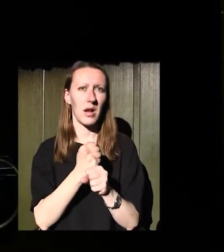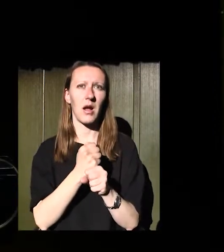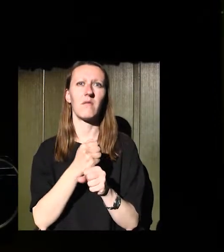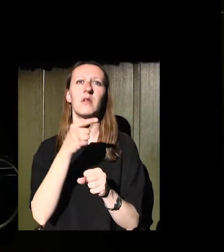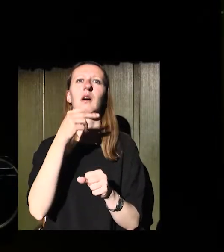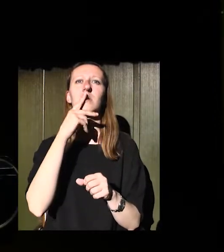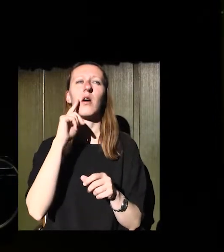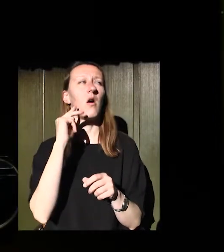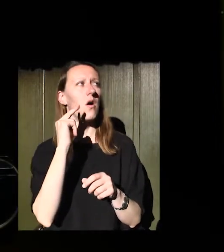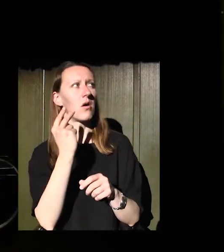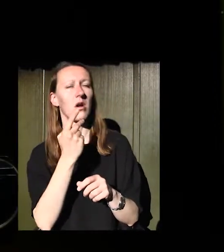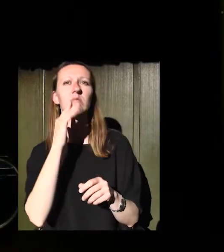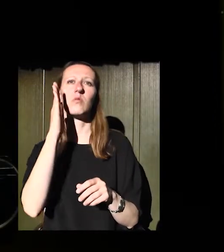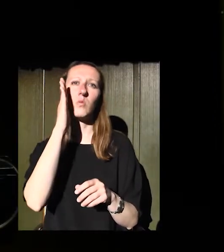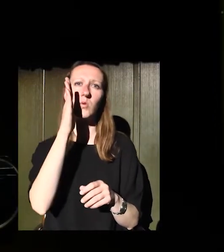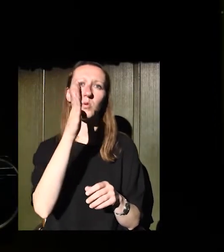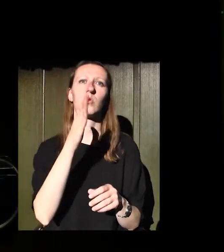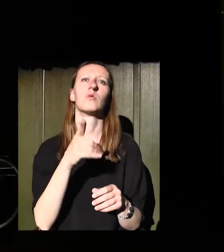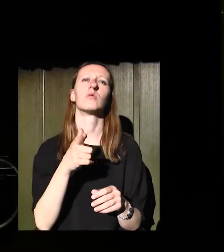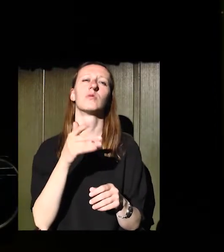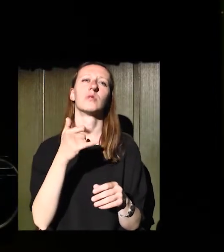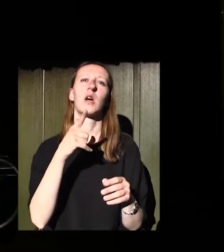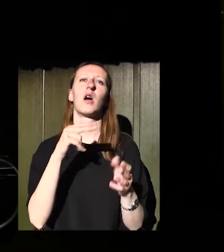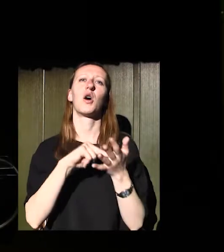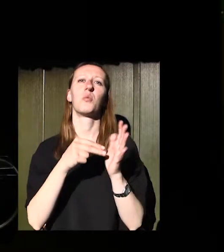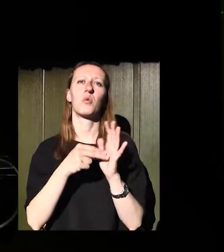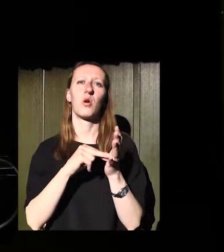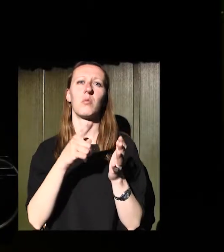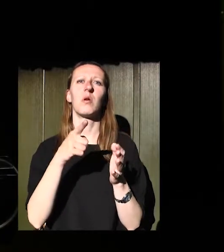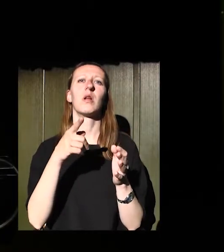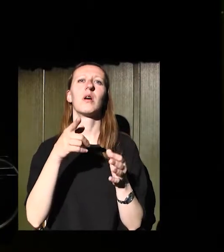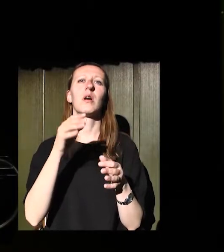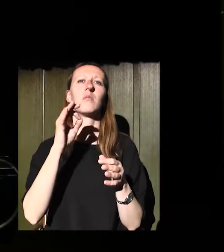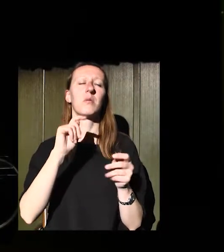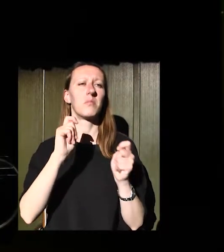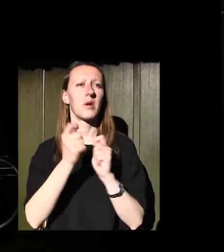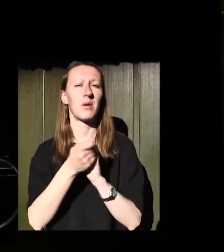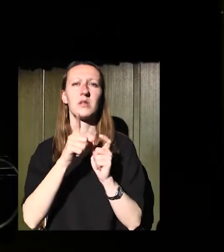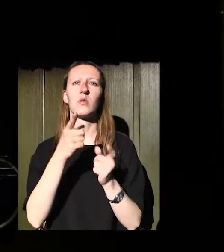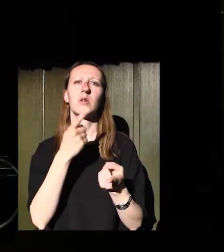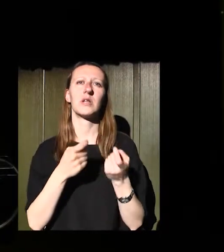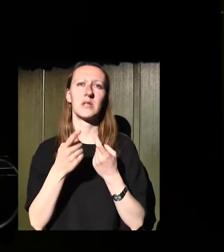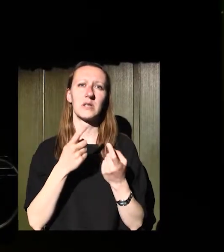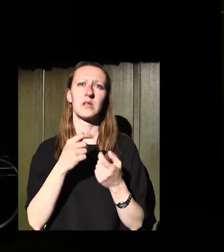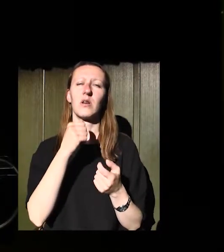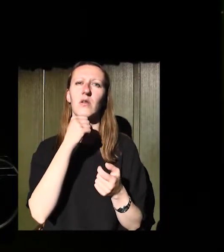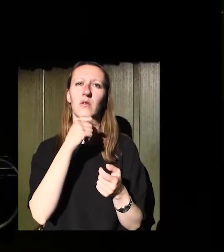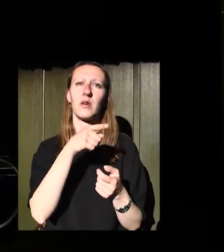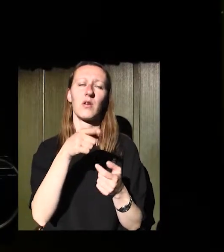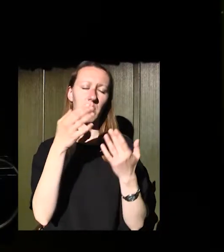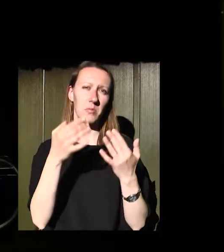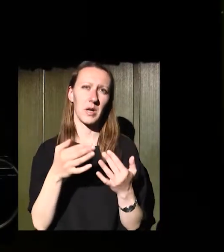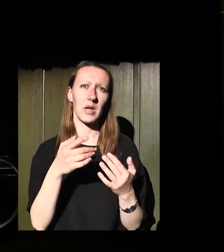postignuto, da se okrećemo budućnosti, da probleme optimistički pretvorimo u izazove,